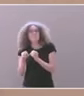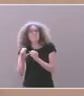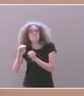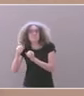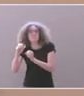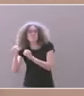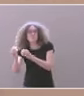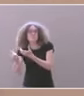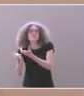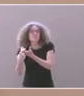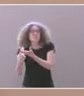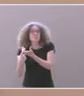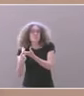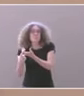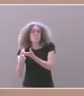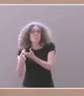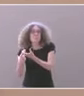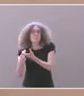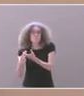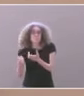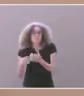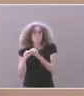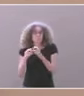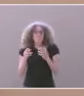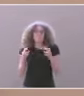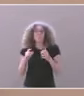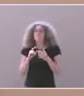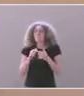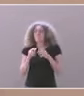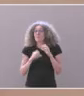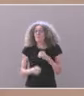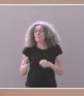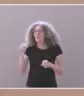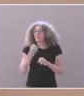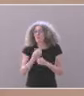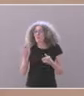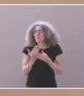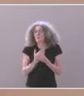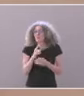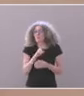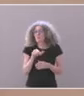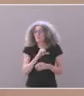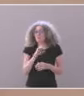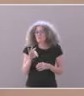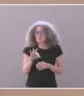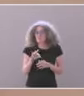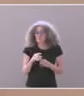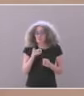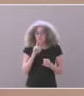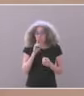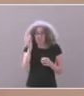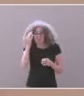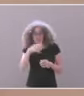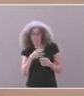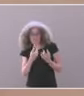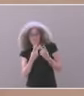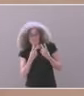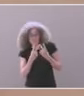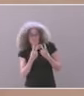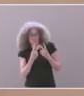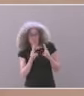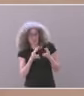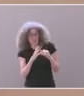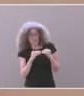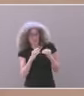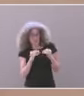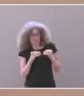d'approuver le bilan de cette concertation et surtout la création du dossier de ZAC. Car la rénovation urbaine de la Payade, ce n'est pas que de la démolition,